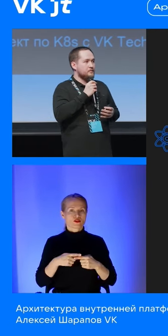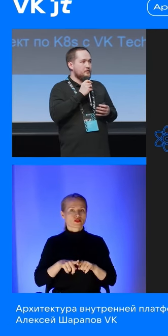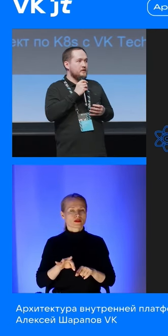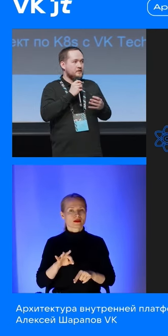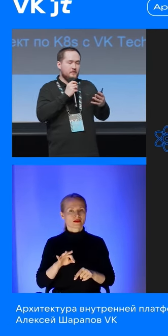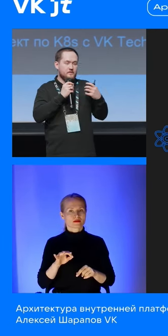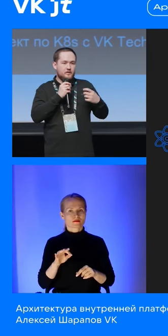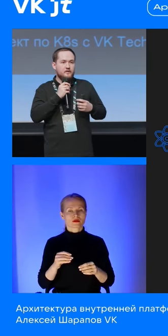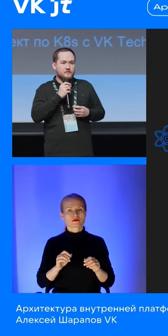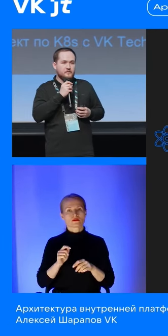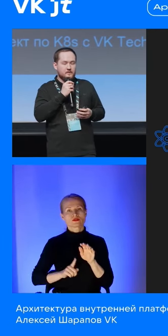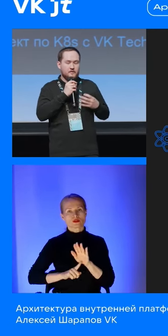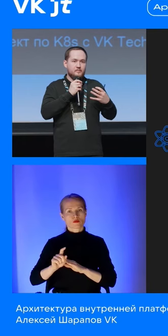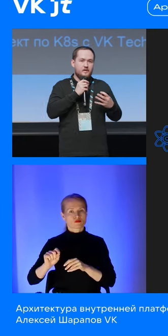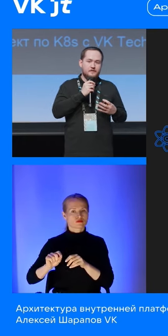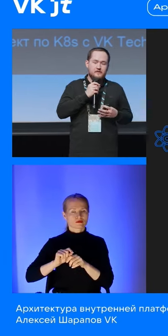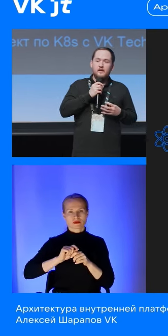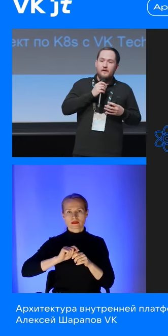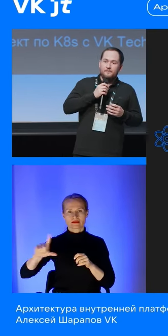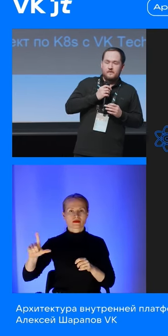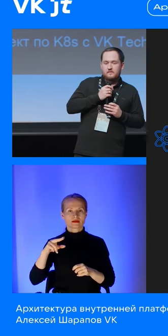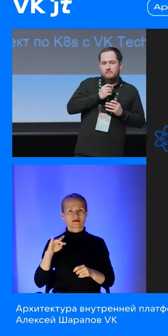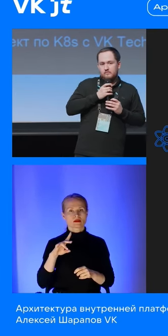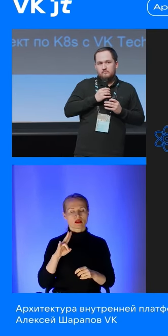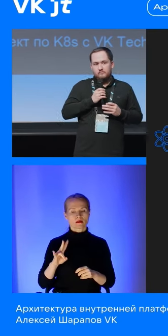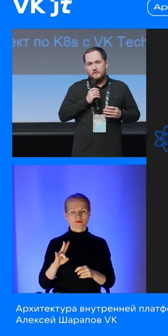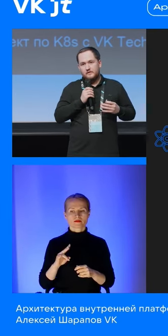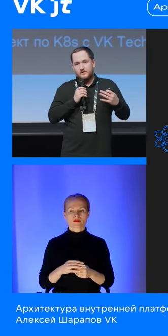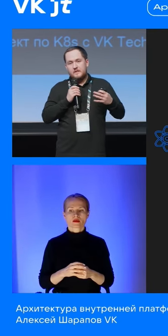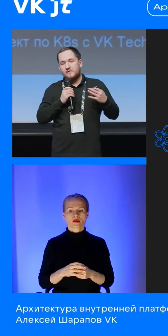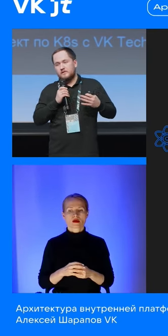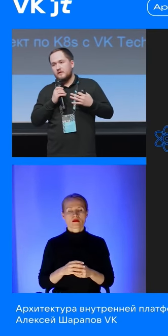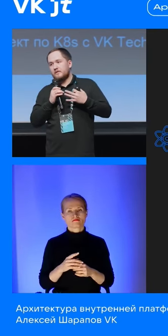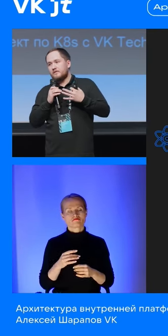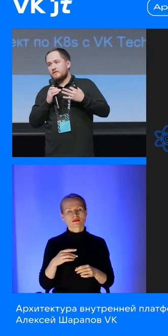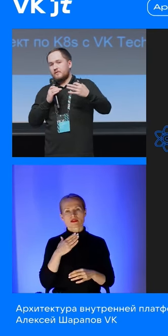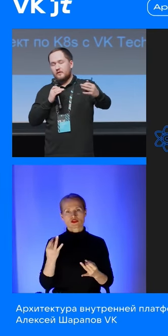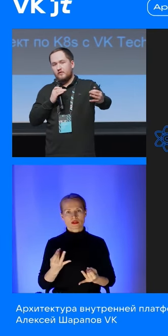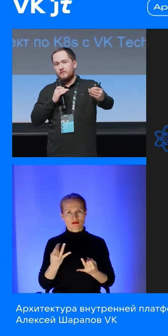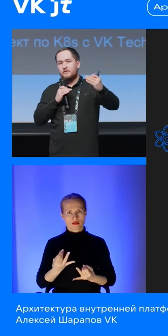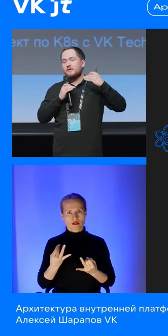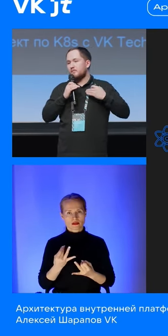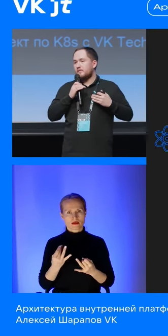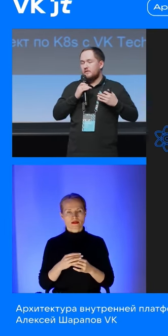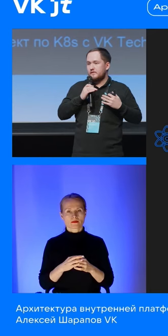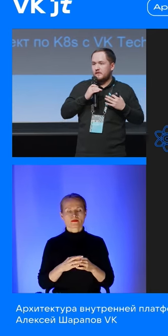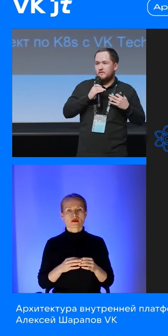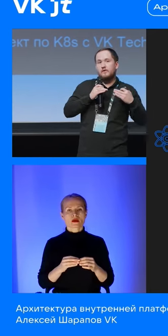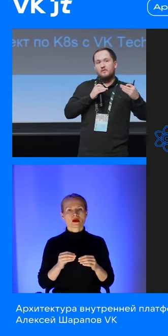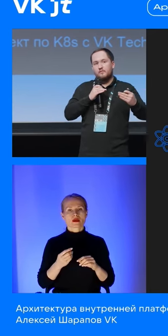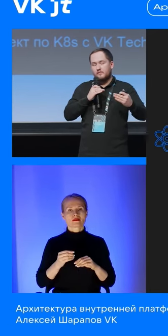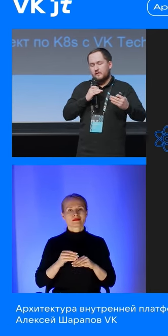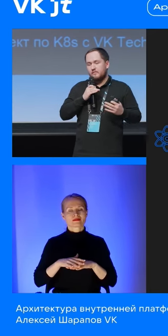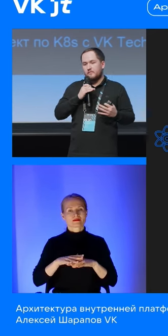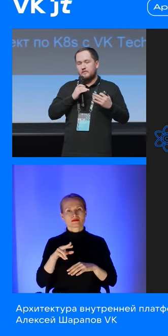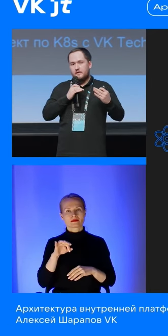запустили совместный проект с дном по дбс достаточно интересный да то есть платформа инженеринг дн